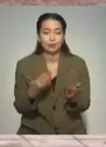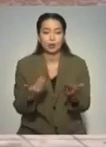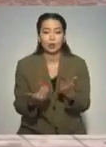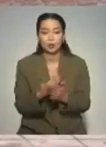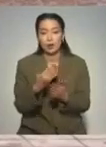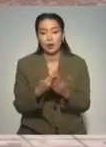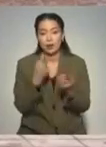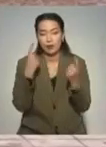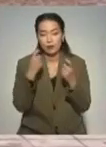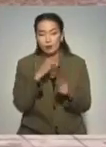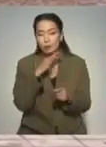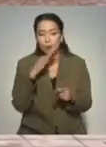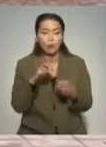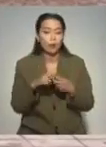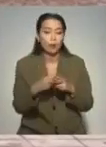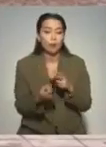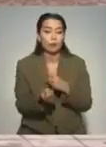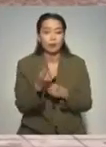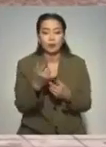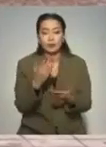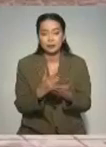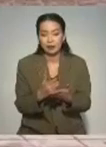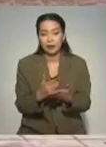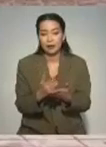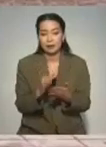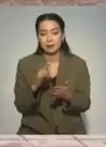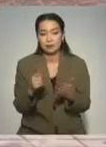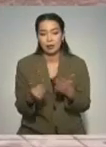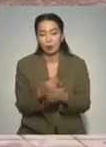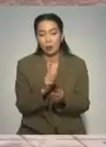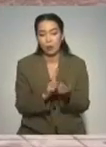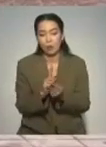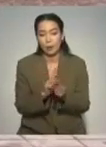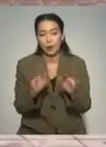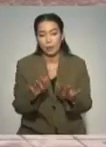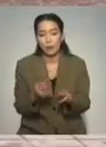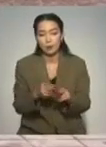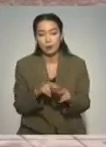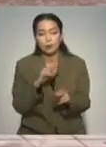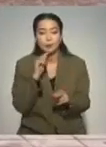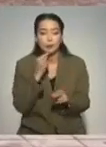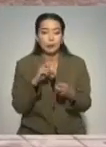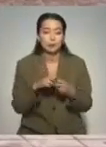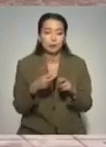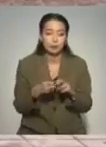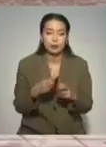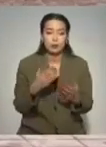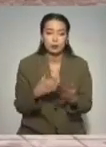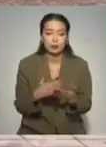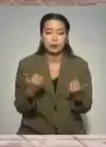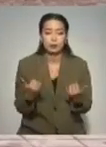байланысты көптеген қиындықтар туғызылып жатыр. Яғни барлық шығып жатқан осы қиындықтар, проблемалық сұрақтарды